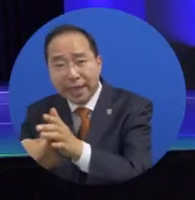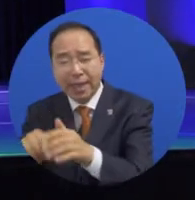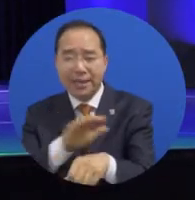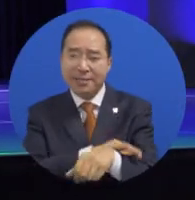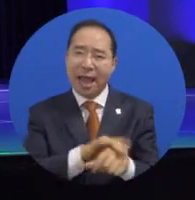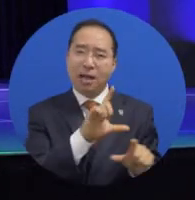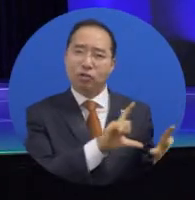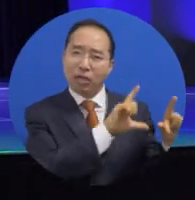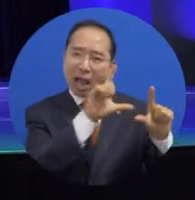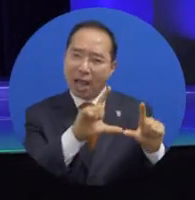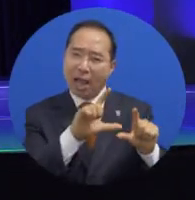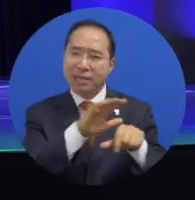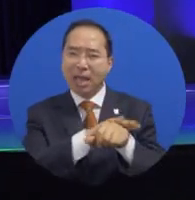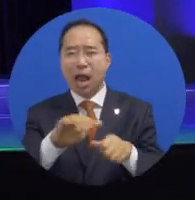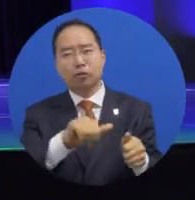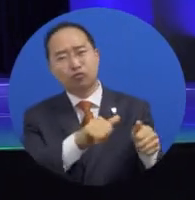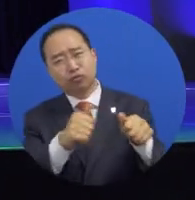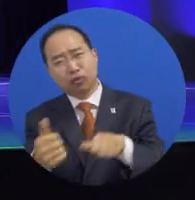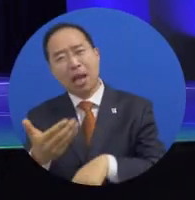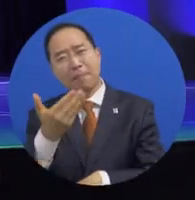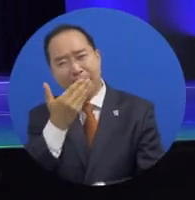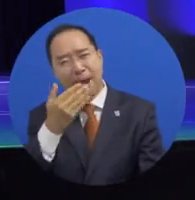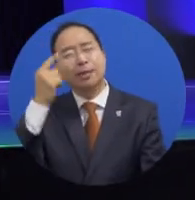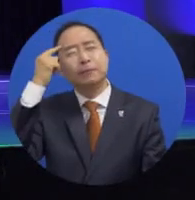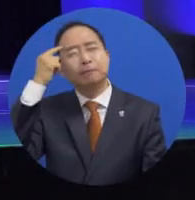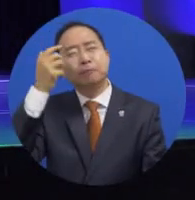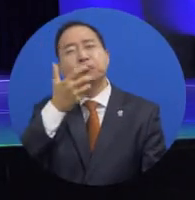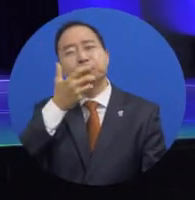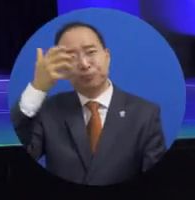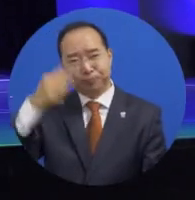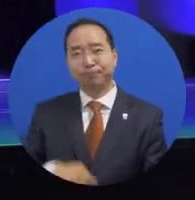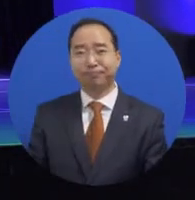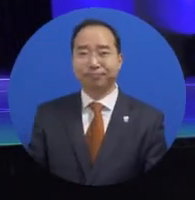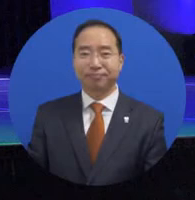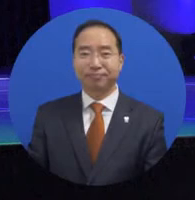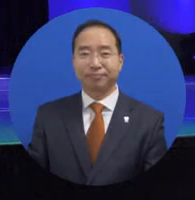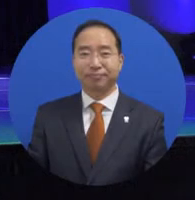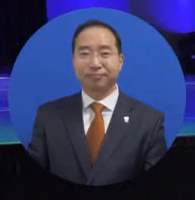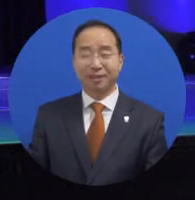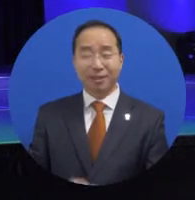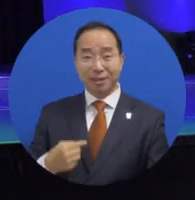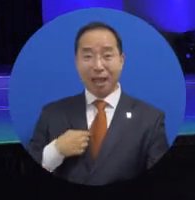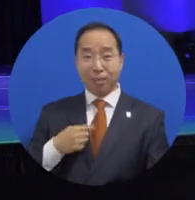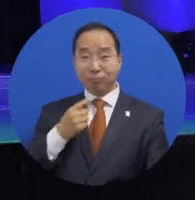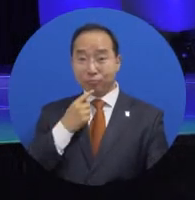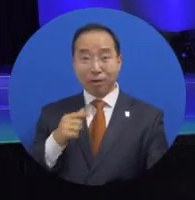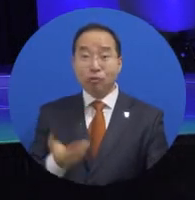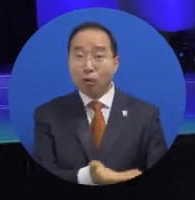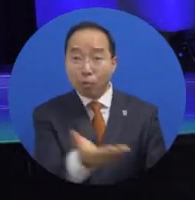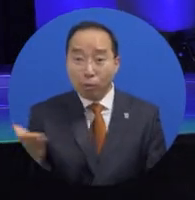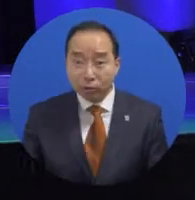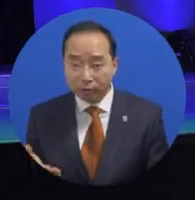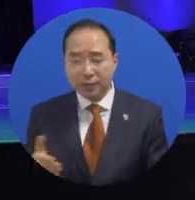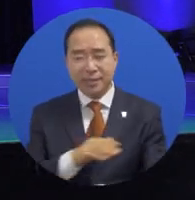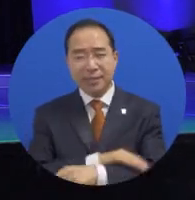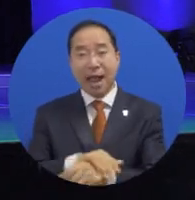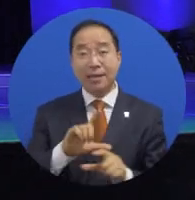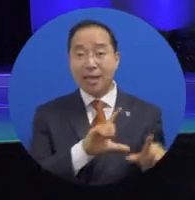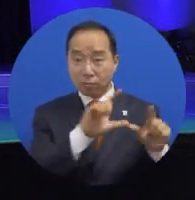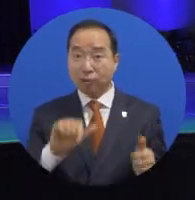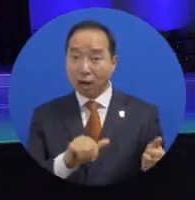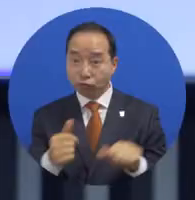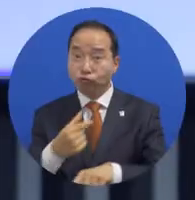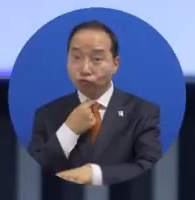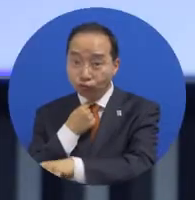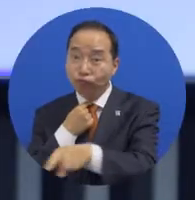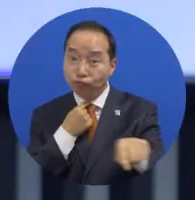잘 살다가 죽을 수 있지 않을까라는 희망을 품고 있습니다. 아마 그건 저뿐만이 아니라 여러분들 모두가